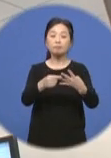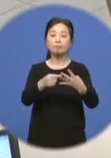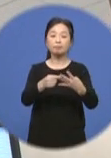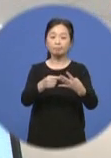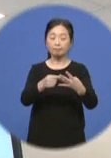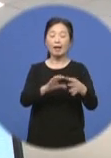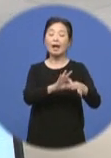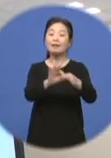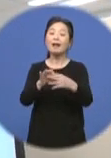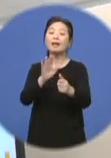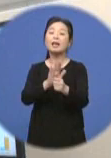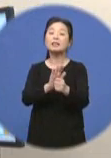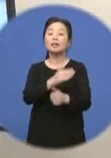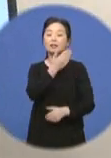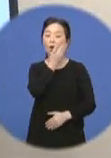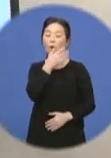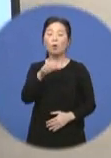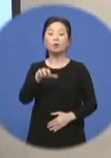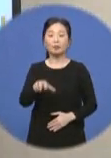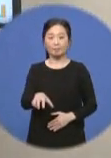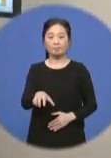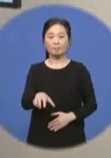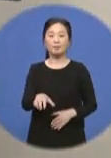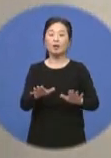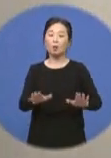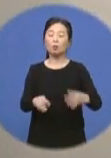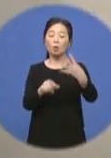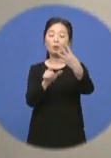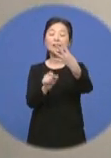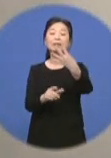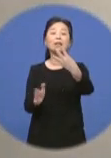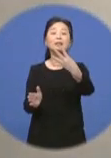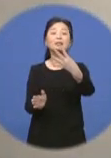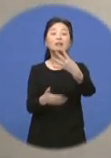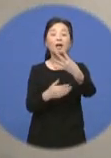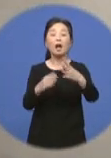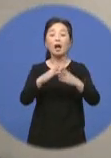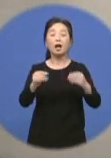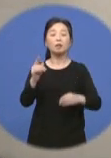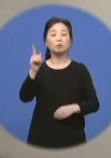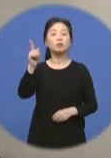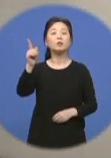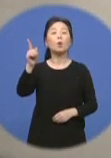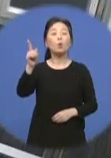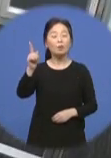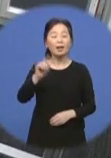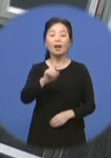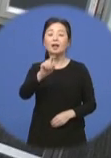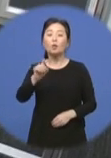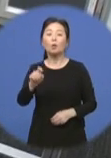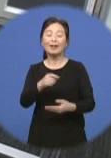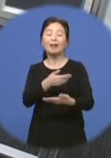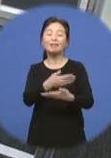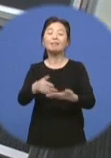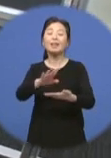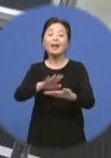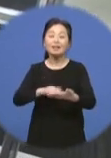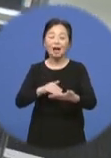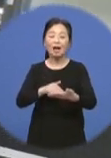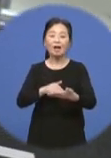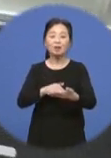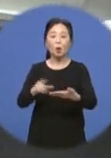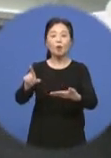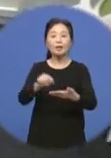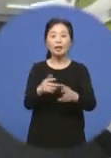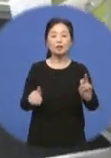ということで、この4月から、国の方で統計データ利活用センターというものを作っていただいておるんですけれども、そこ